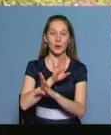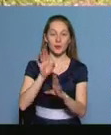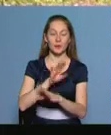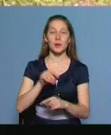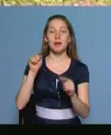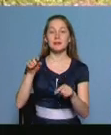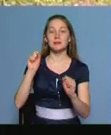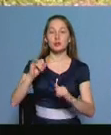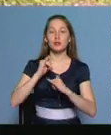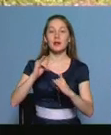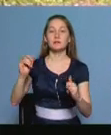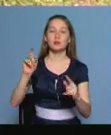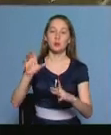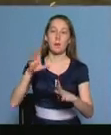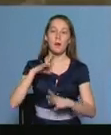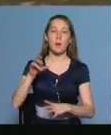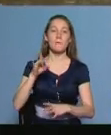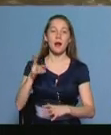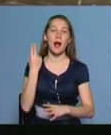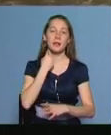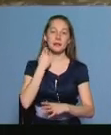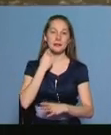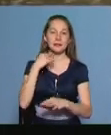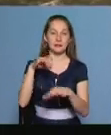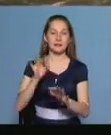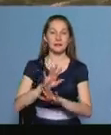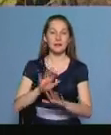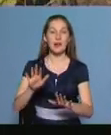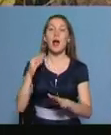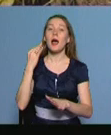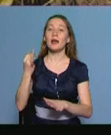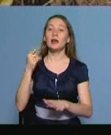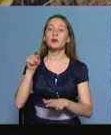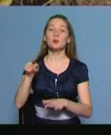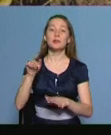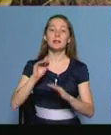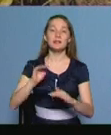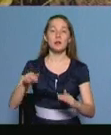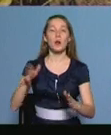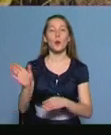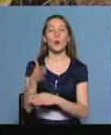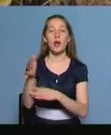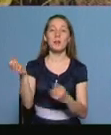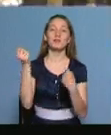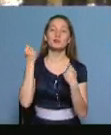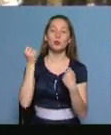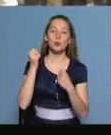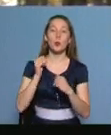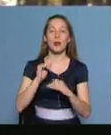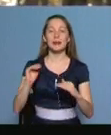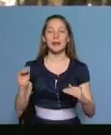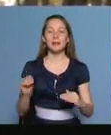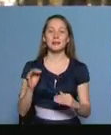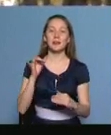краеведа, можно разбить парк в английском стиле. У местных жителей свои пожелания. В лесу они гуляют с детьми, занимаются физкультурой, но островок живой